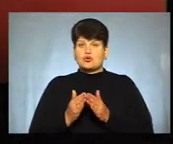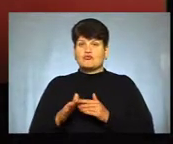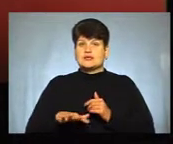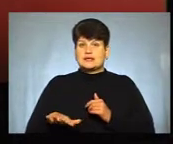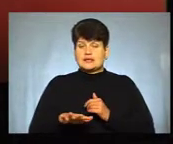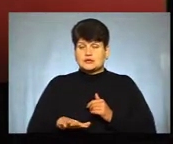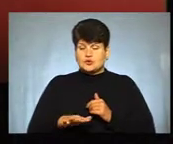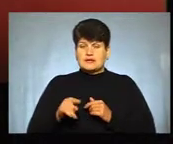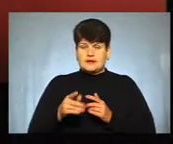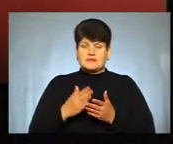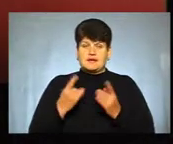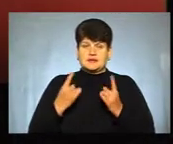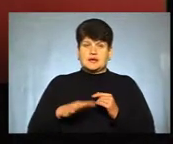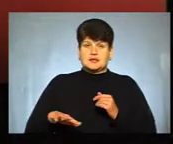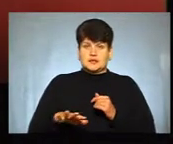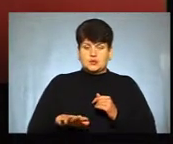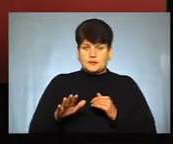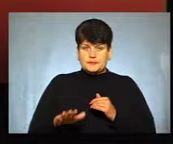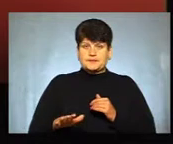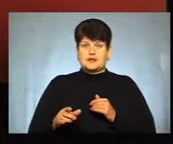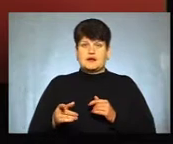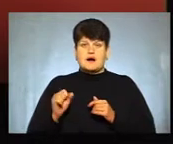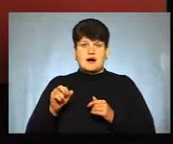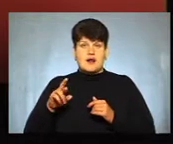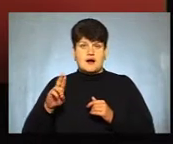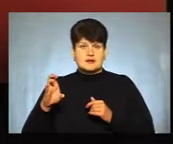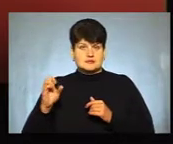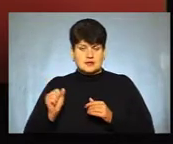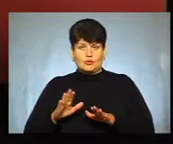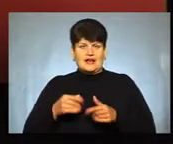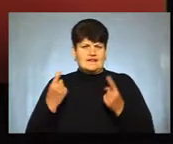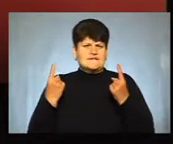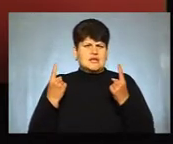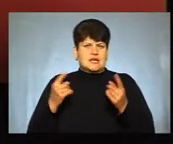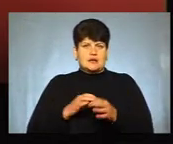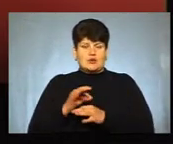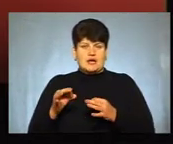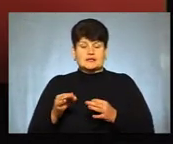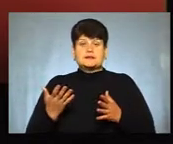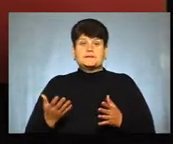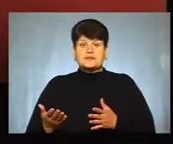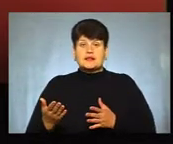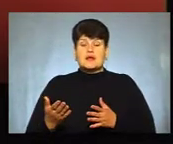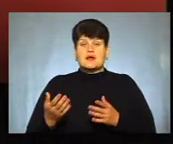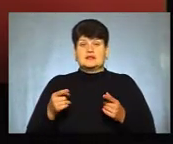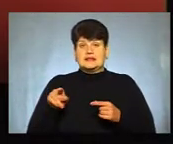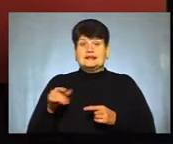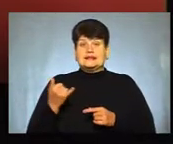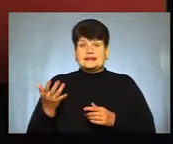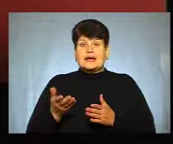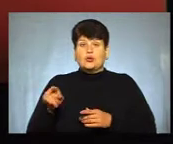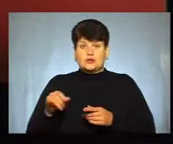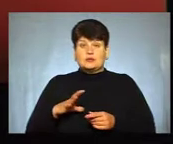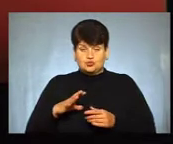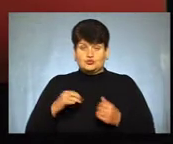є доволі велика така прибудинкова територія, а мешканці Аляски, вони подали проект великий, універсальний спортивний майданчик на тому місці, де в них був, просто там